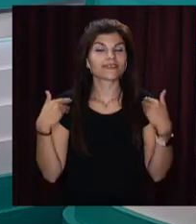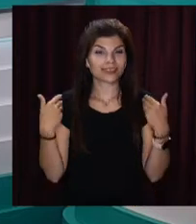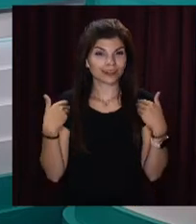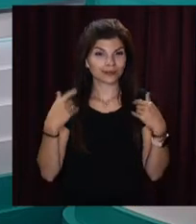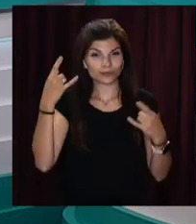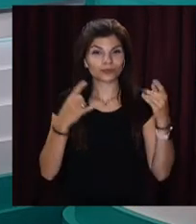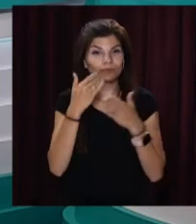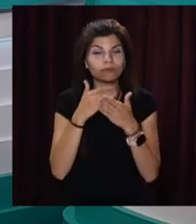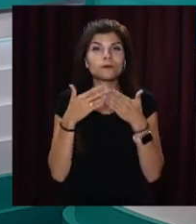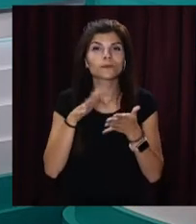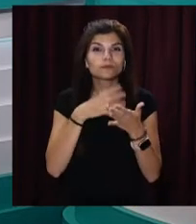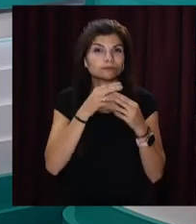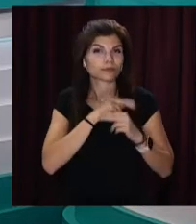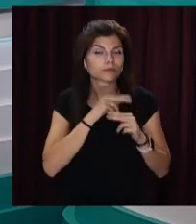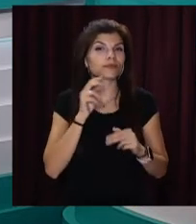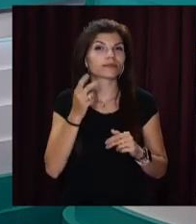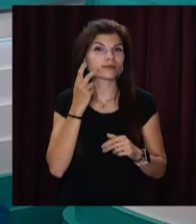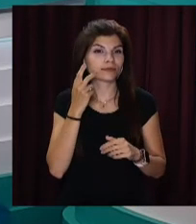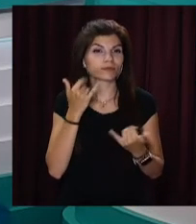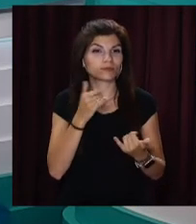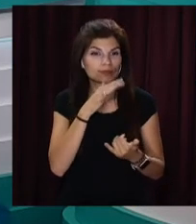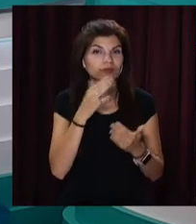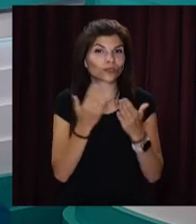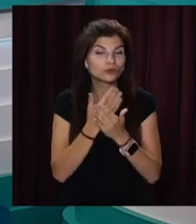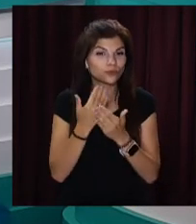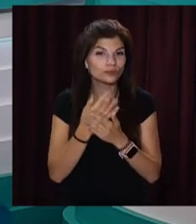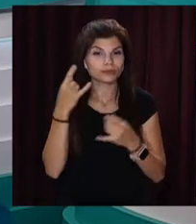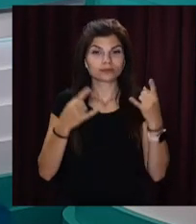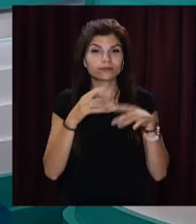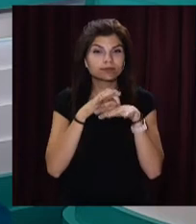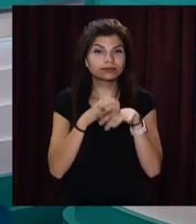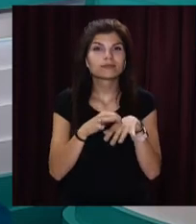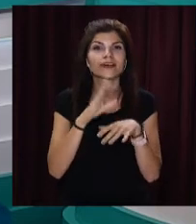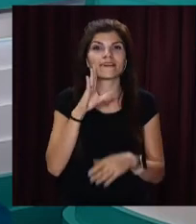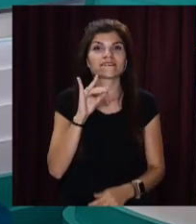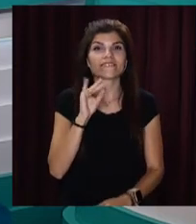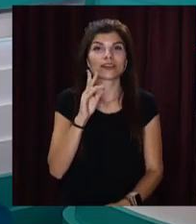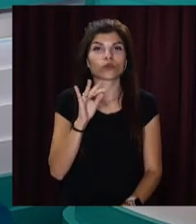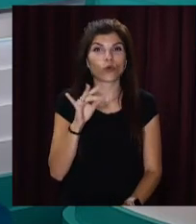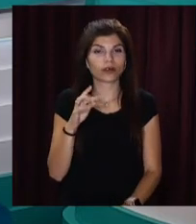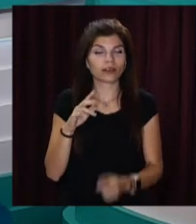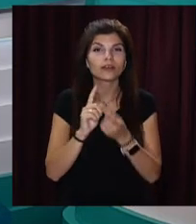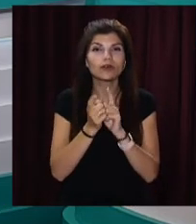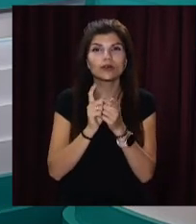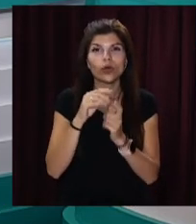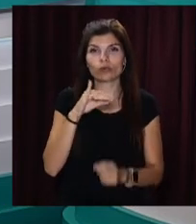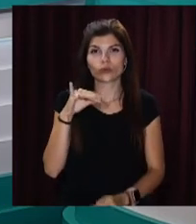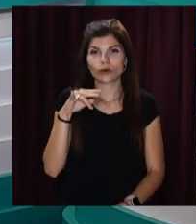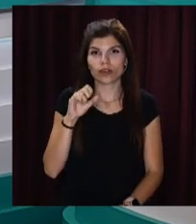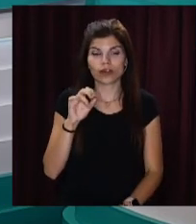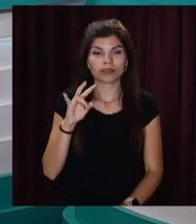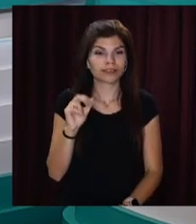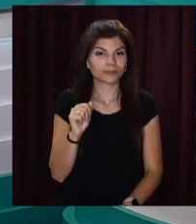Вітаю! Відкритий продовжує свою роботу і, як завжди, о цій порі новини. Для вас у студії працює Вікторія Вахрушина та сурдоперекладачка